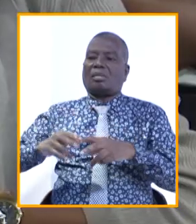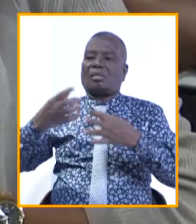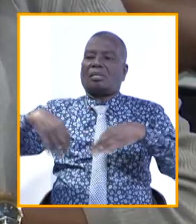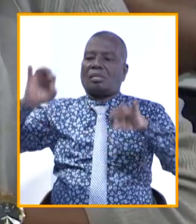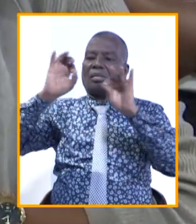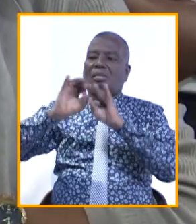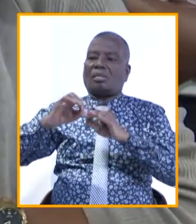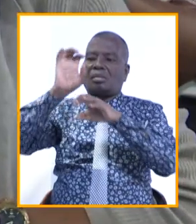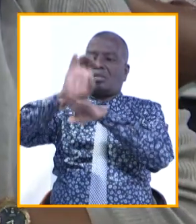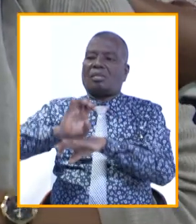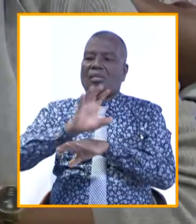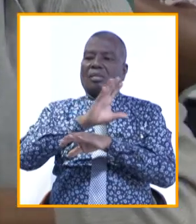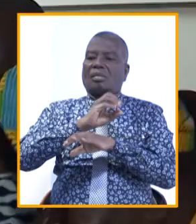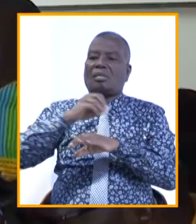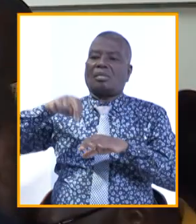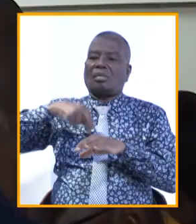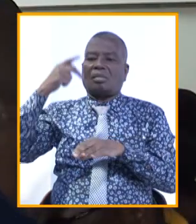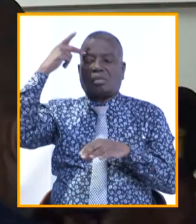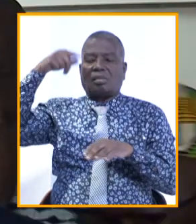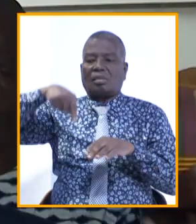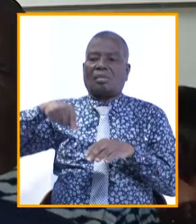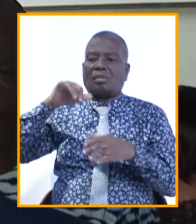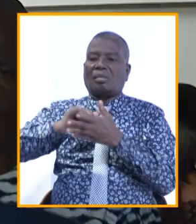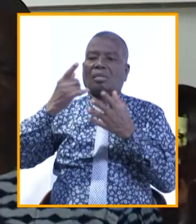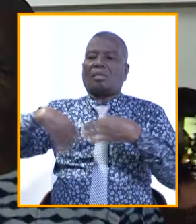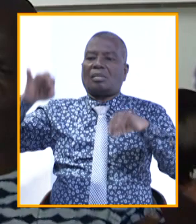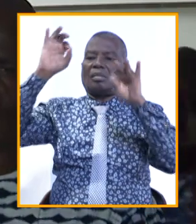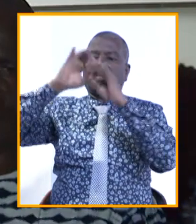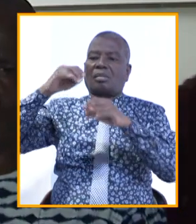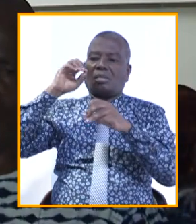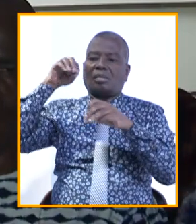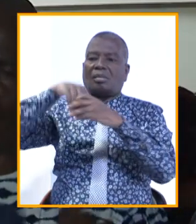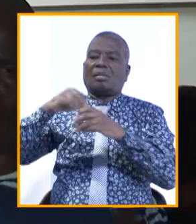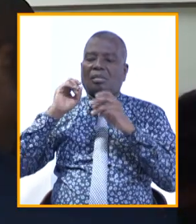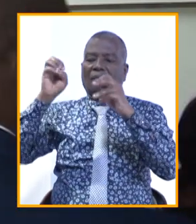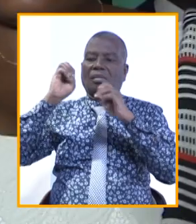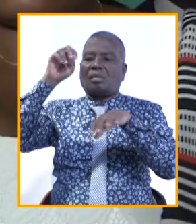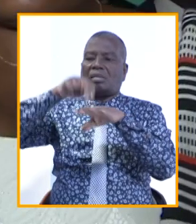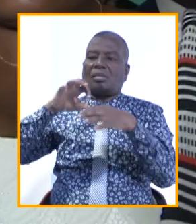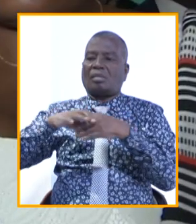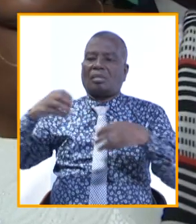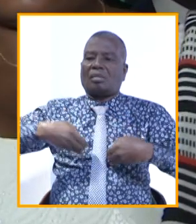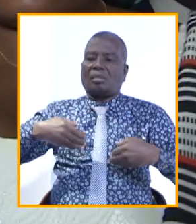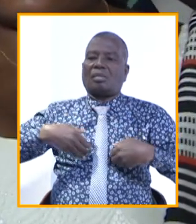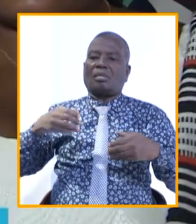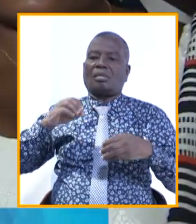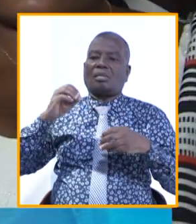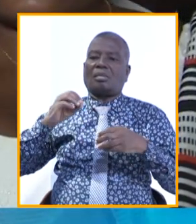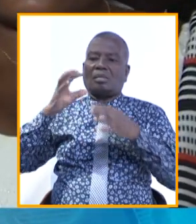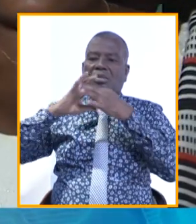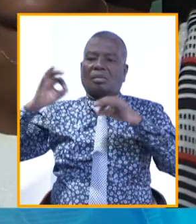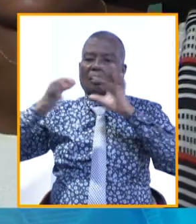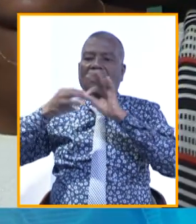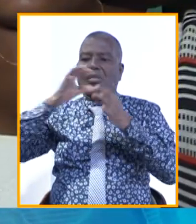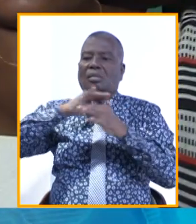valeurs culturelles. Et nous pensons que c'est important dans l'éducation de la jeunesse. Le conte,